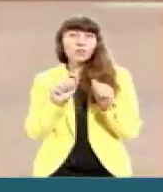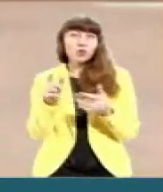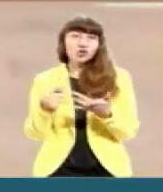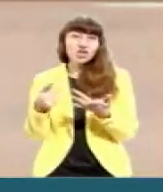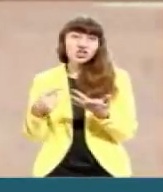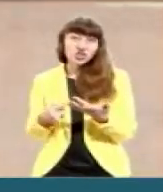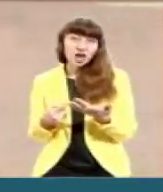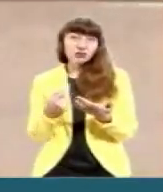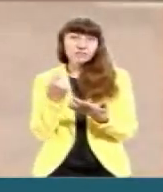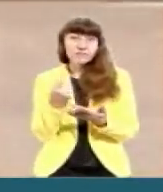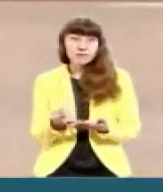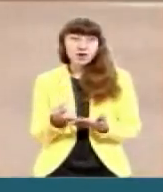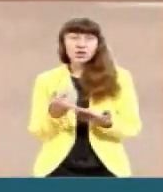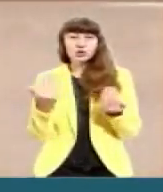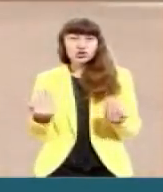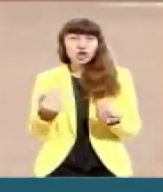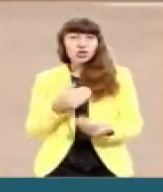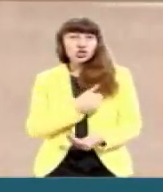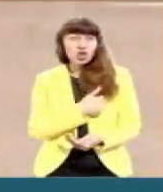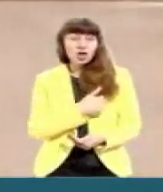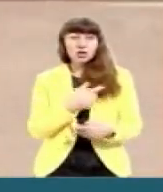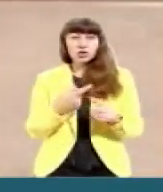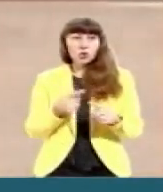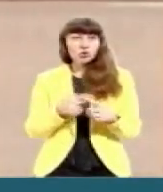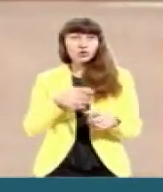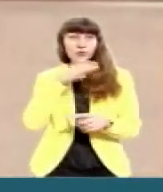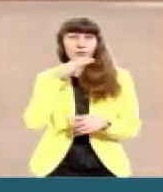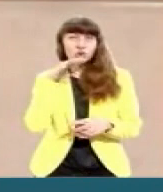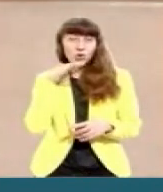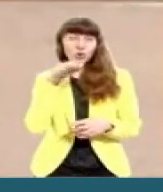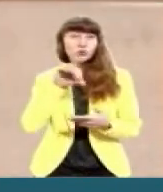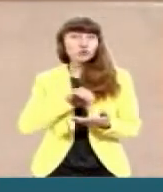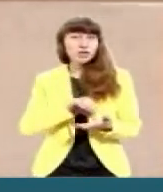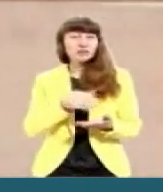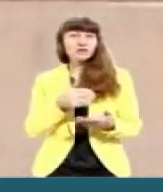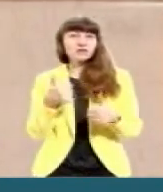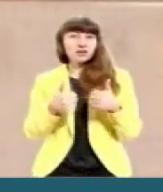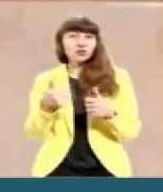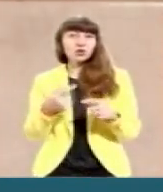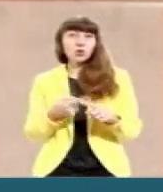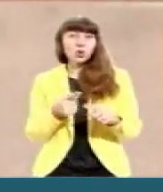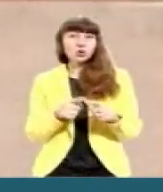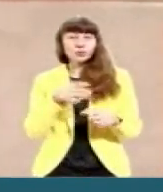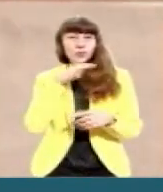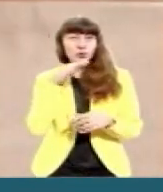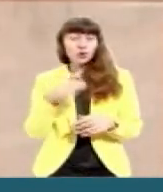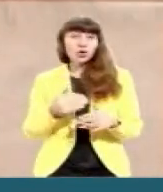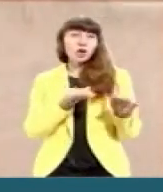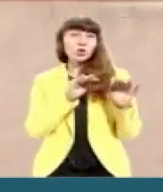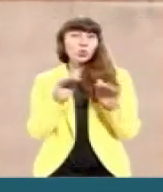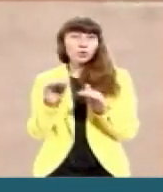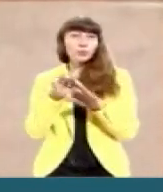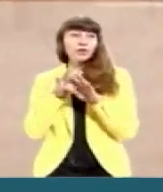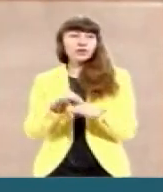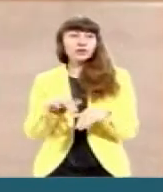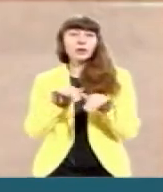было сосчитать на пальцах, то сейчас желающих оседлать лошадь и принять участие в соревновании становится гораздо больше. К тому же уровень